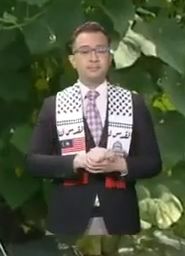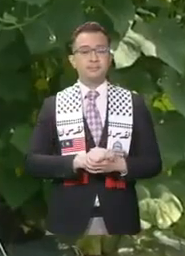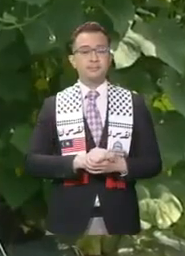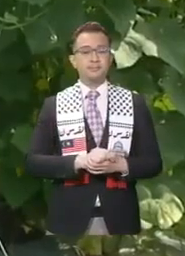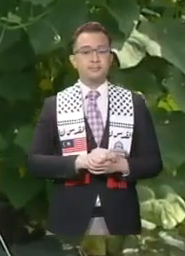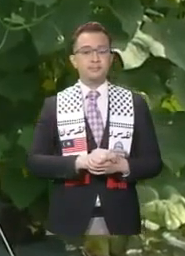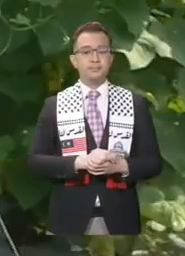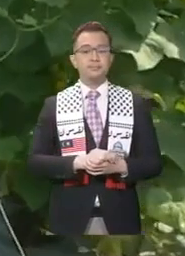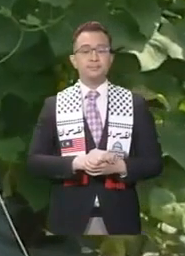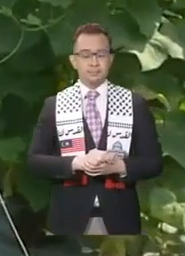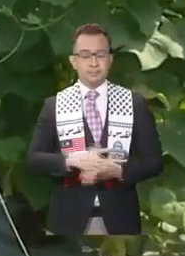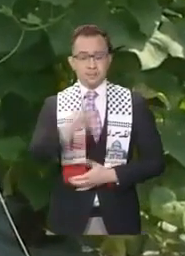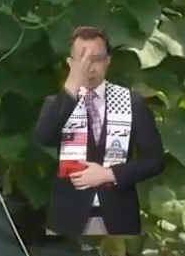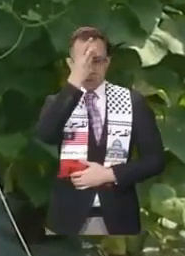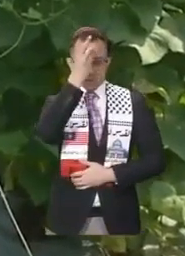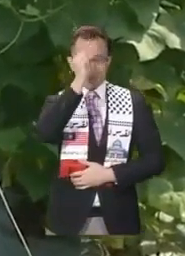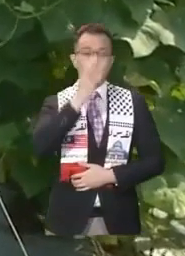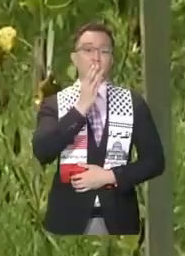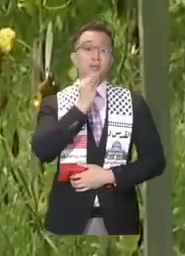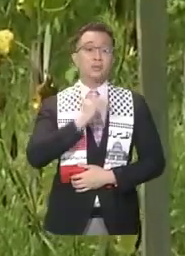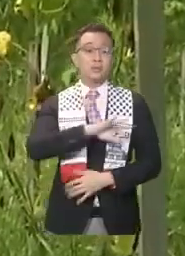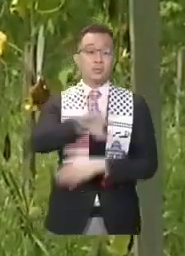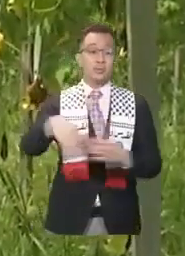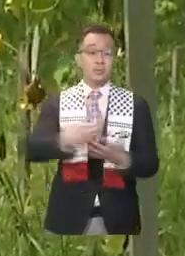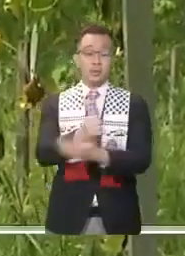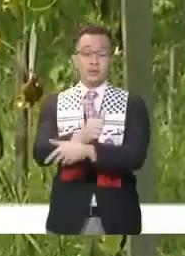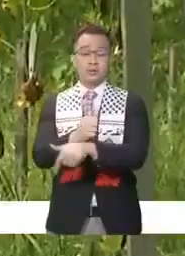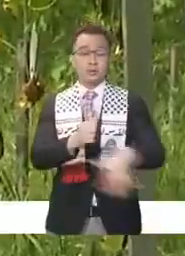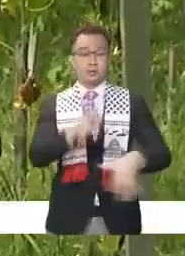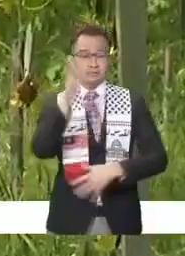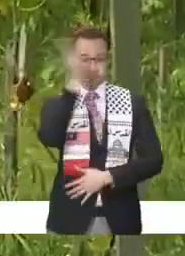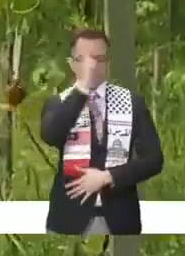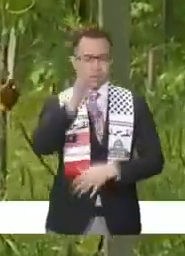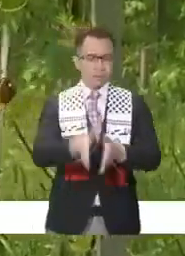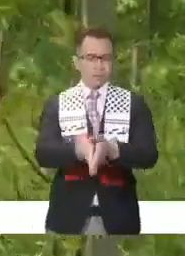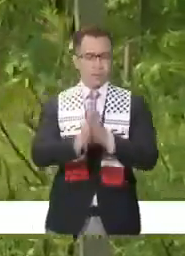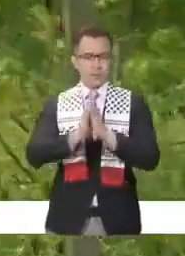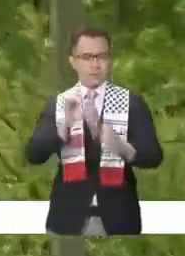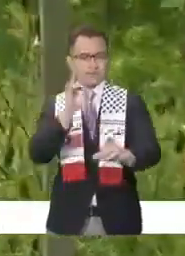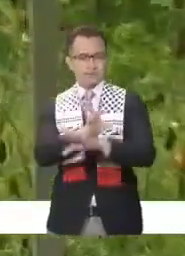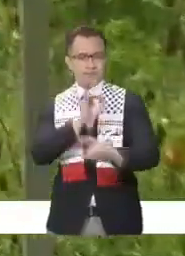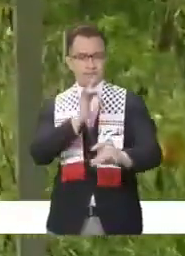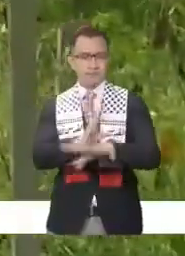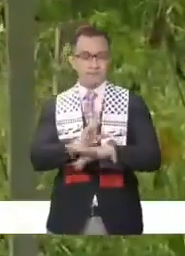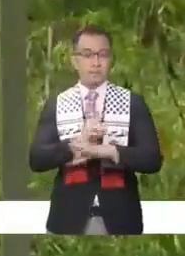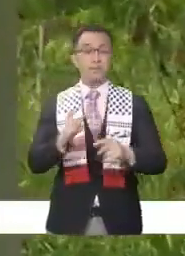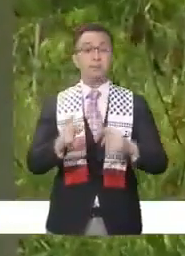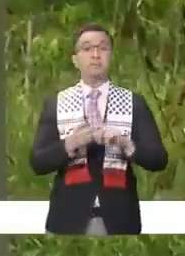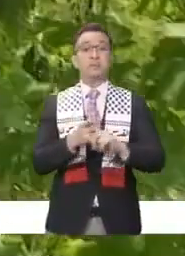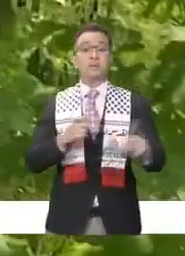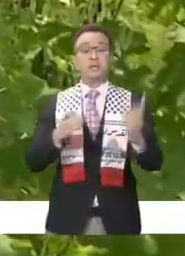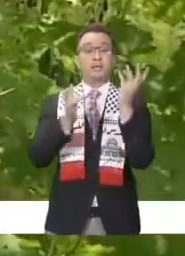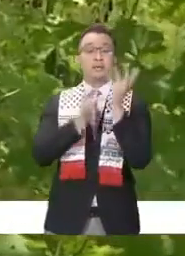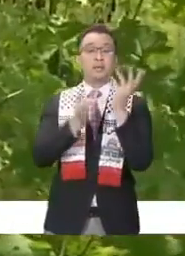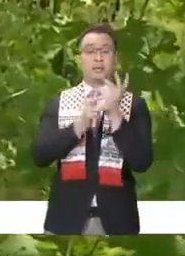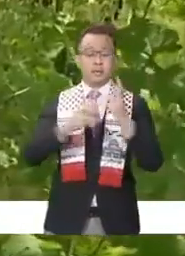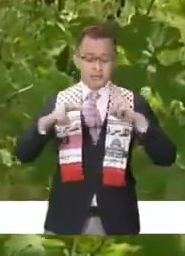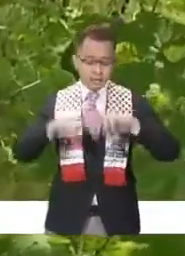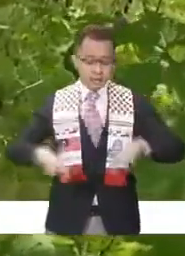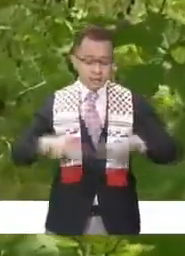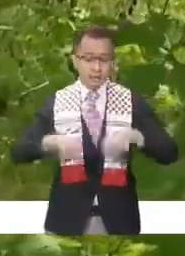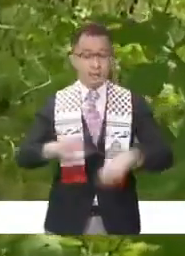tanah Datuk Seri Anwar berkata seluruh agensi kerajaan diseru berganding bahu terutama dari aspek teknikalen